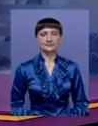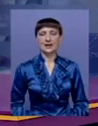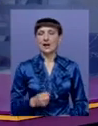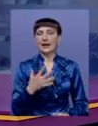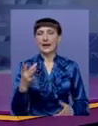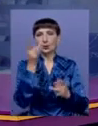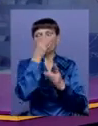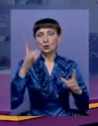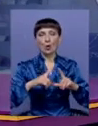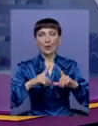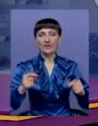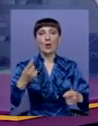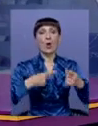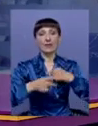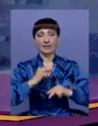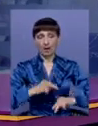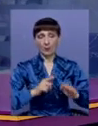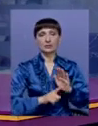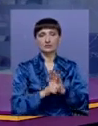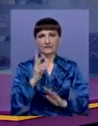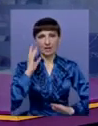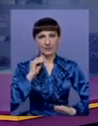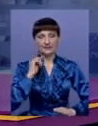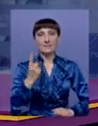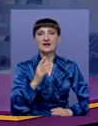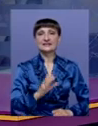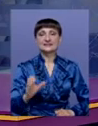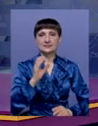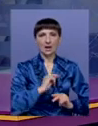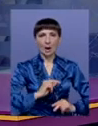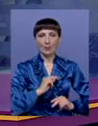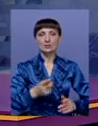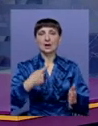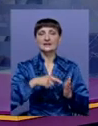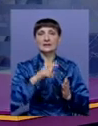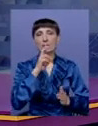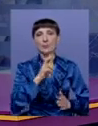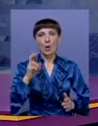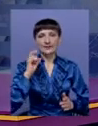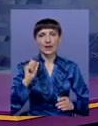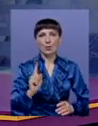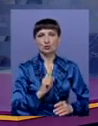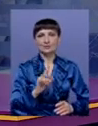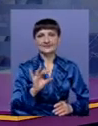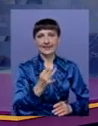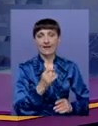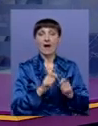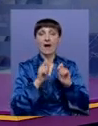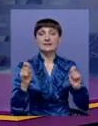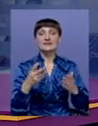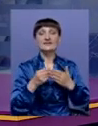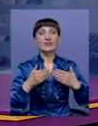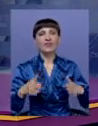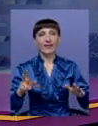Ряд культурных объектов возобновили свою деятельность в Алматы. С 1 сентября работают городские библиотеки и музеи. Открыли свои двери